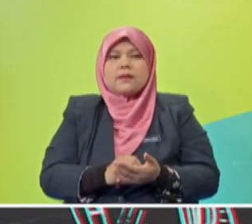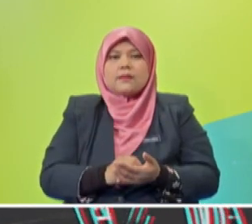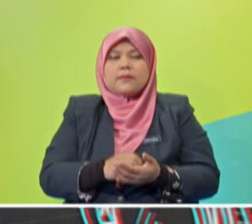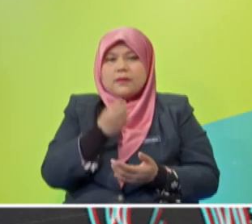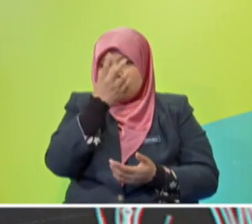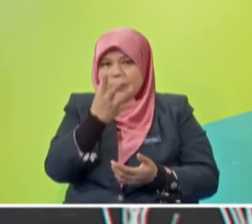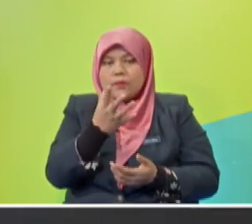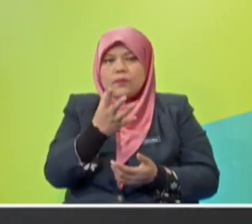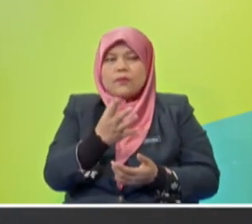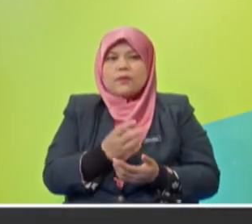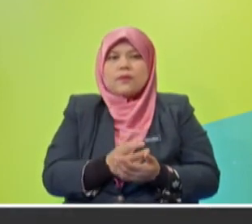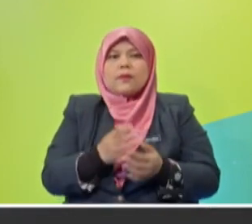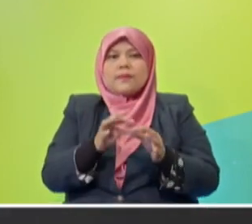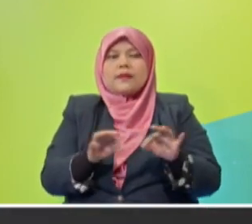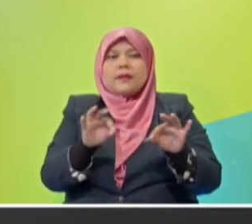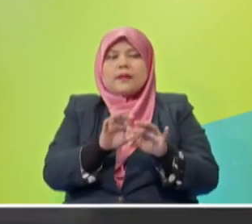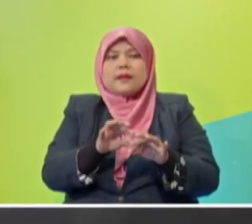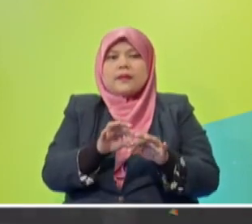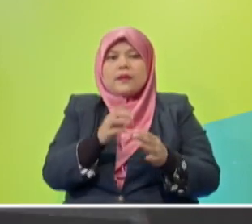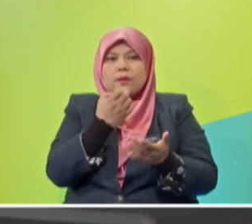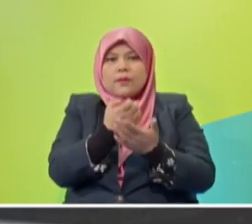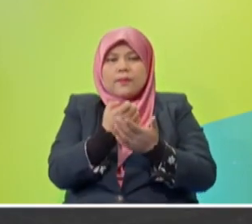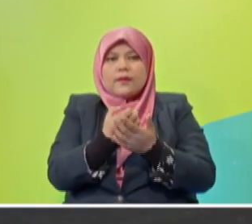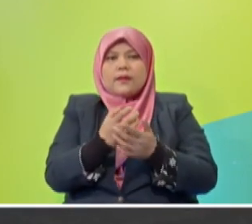pembalakan terhadap kemajuan ekonomi negara. Siapa nak cuba?